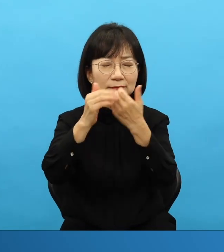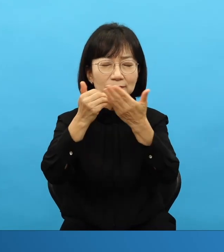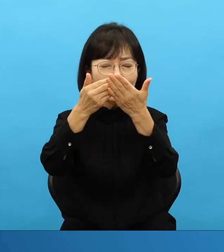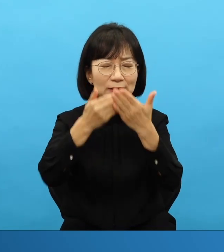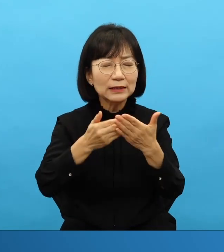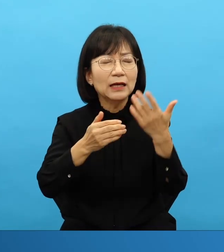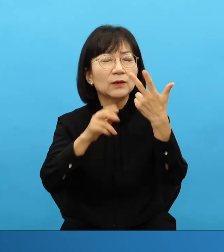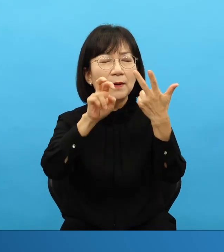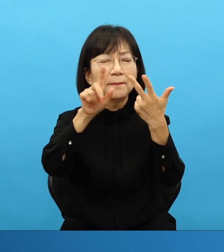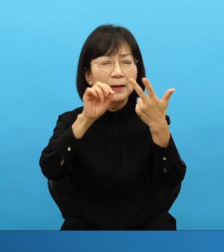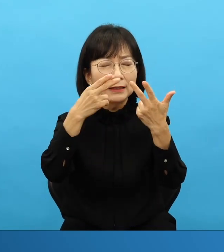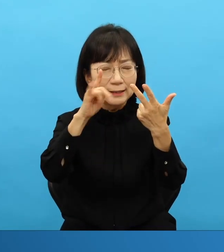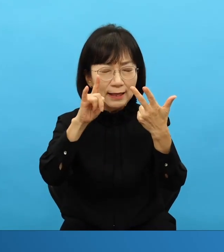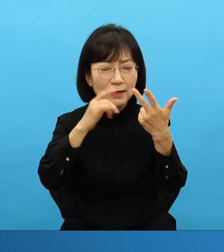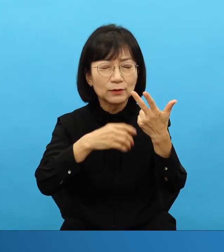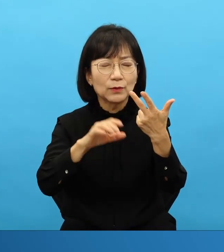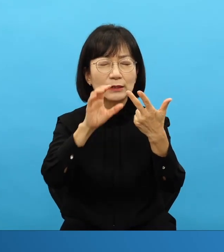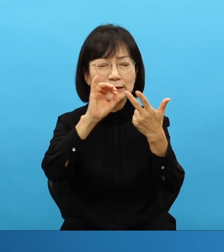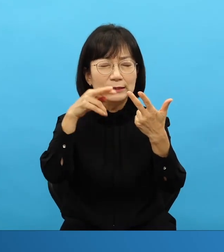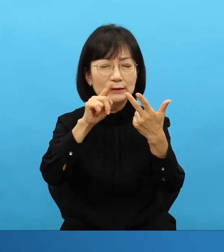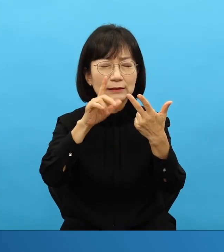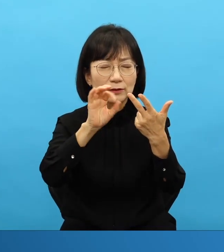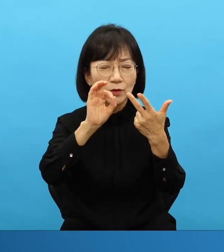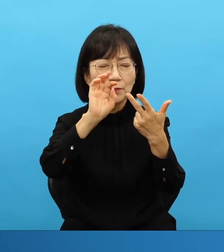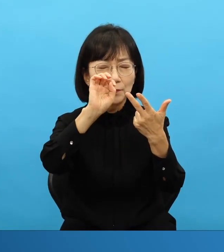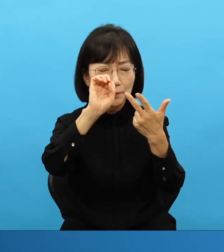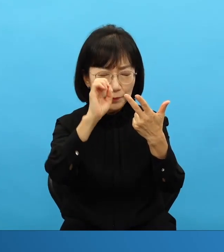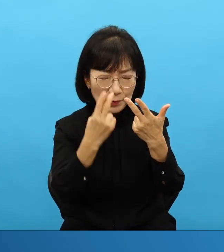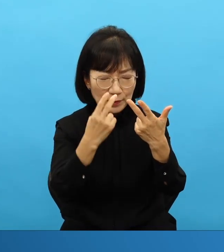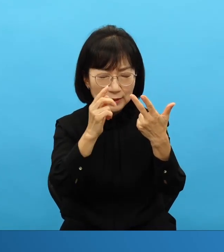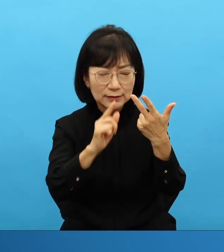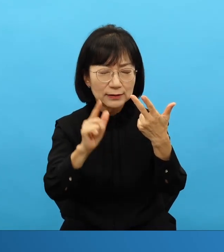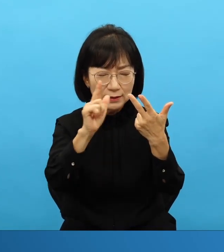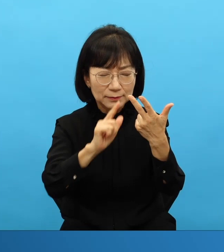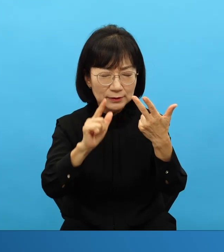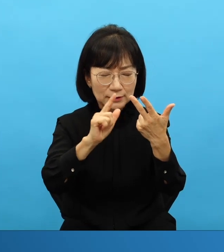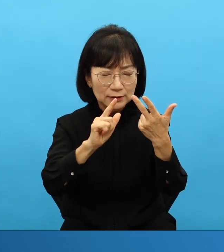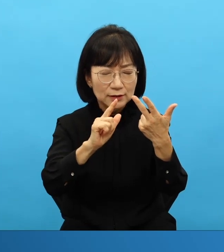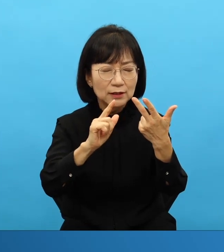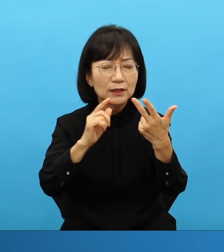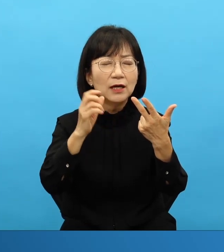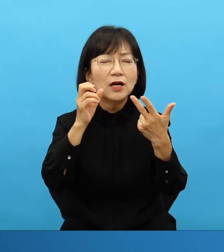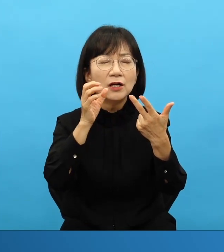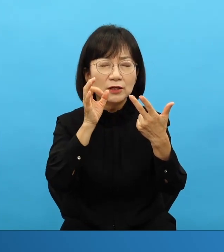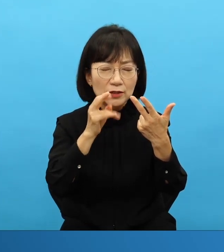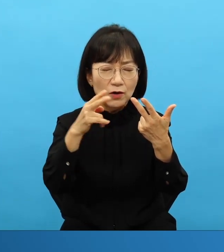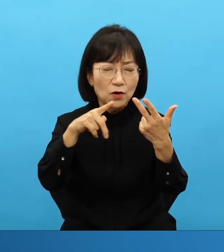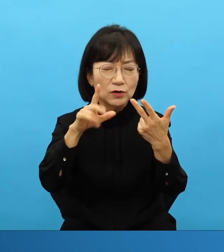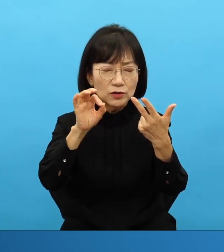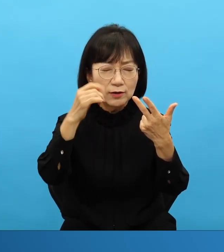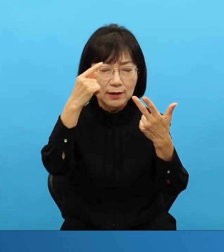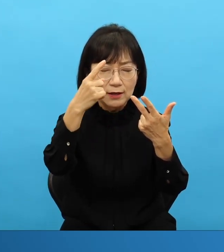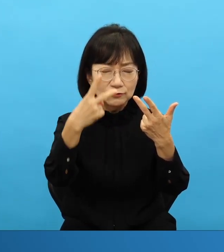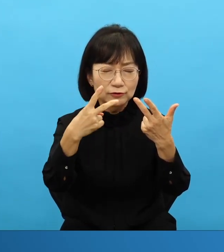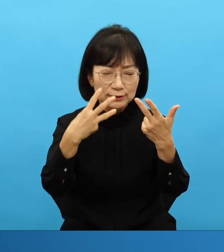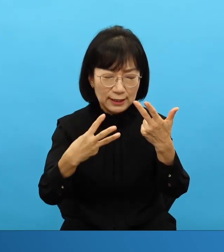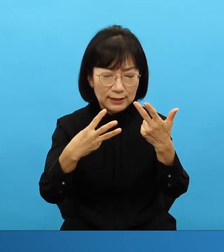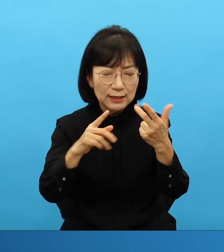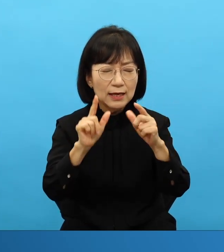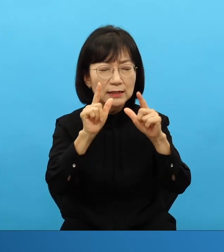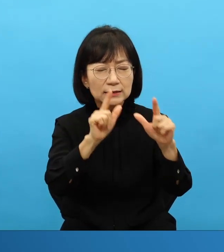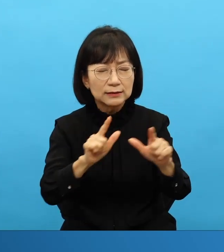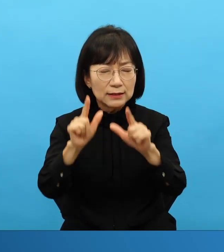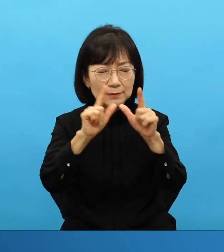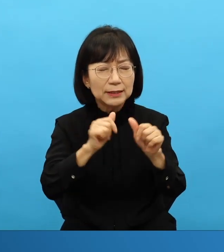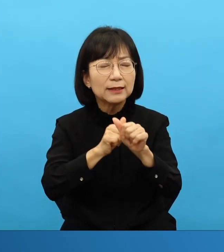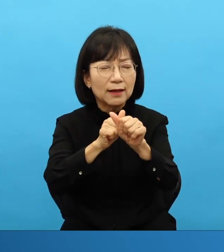话语在我们的生活之中深深的扎根，请施恩于我们，让我们成为正确享受传道者所享受之七望